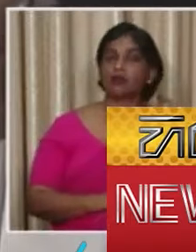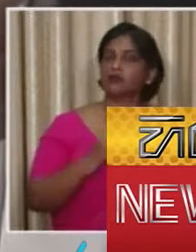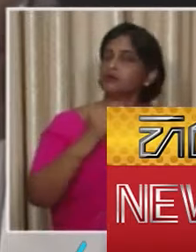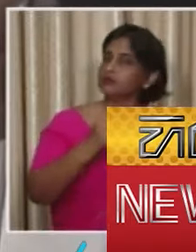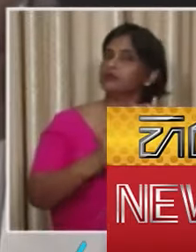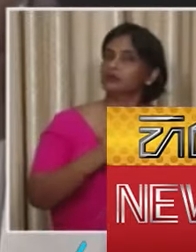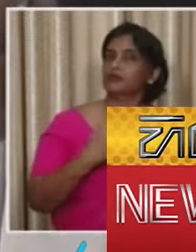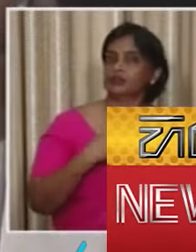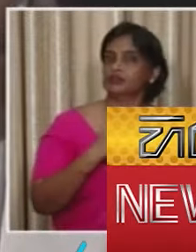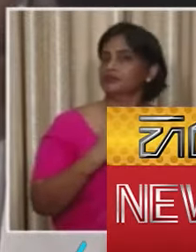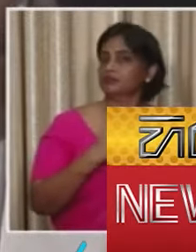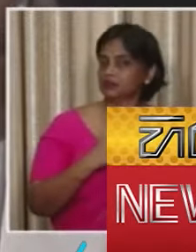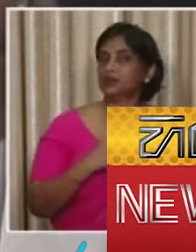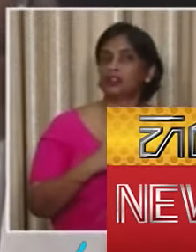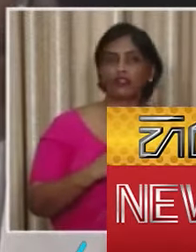පියවරෙන් පියවර අප ඉදිරියට ගියා.